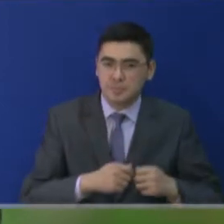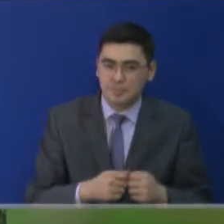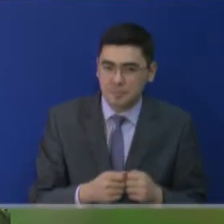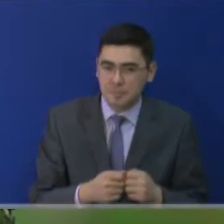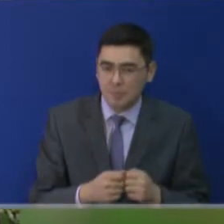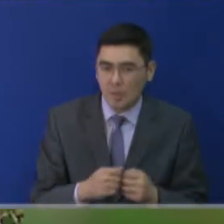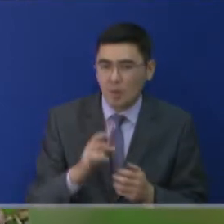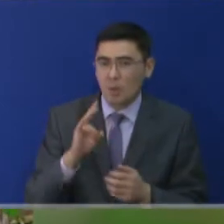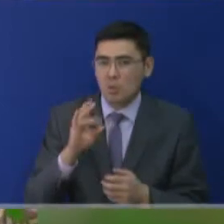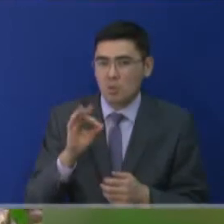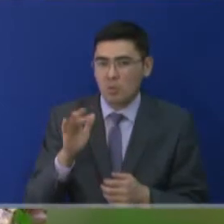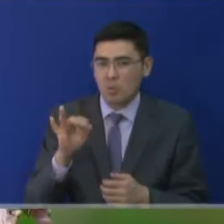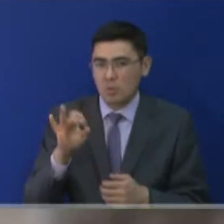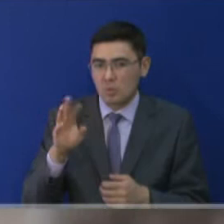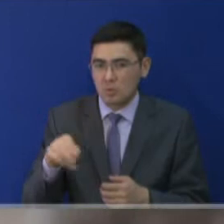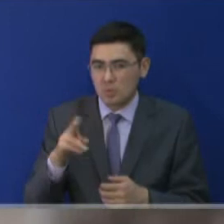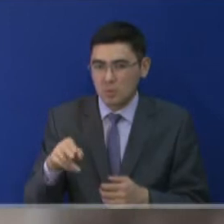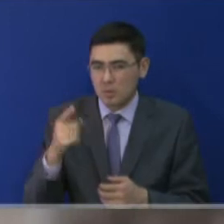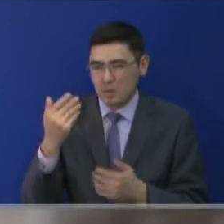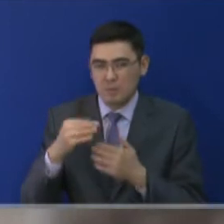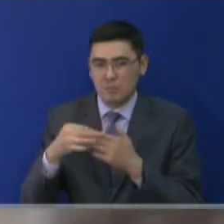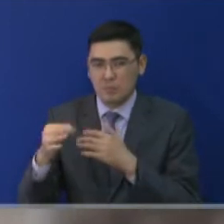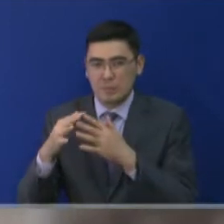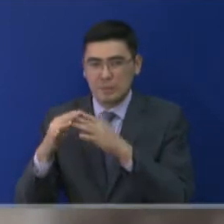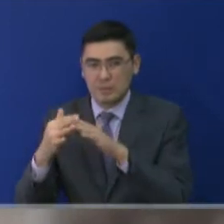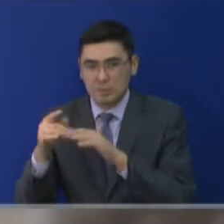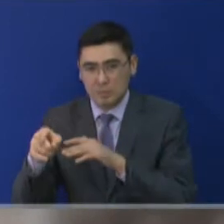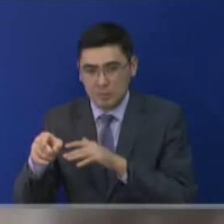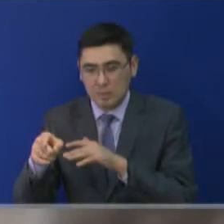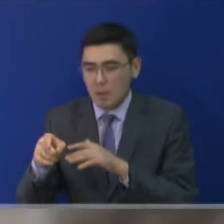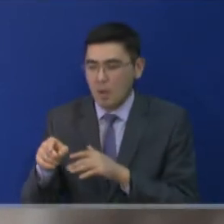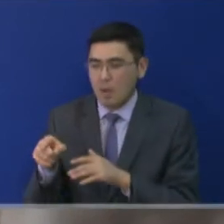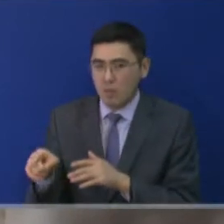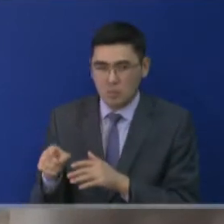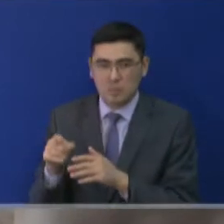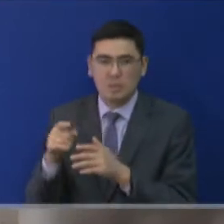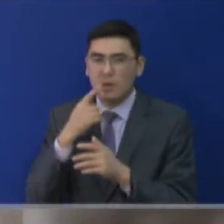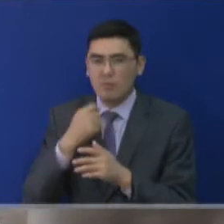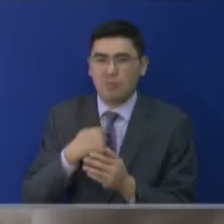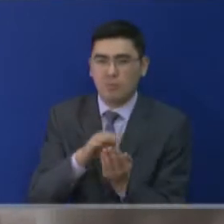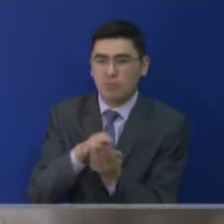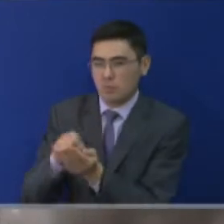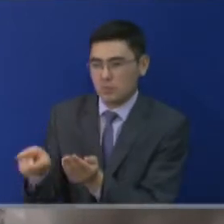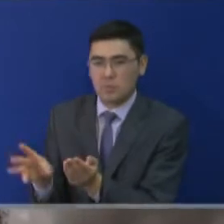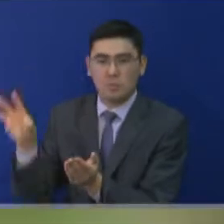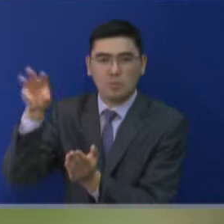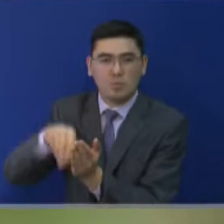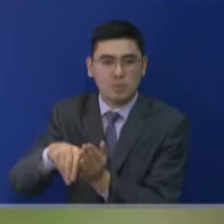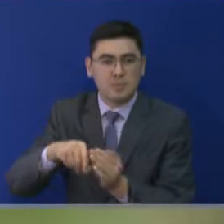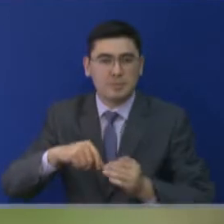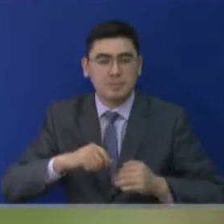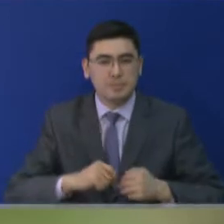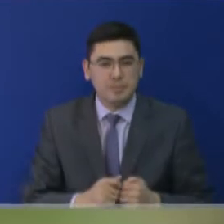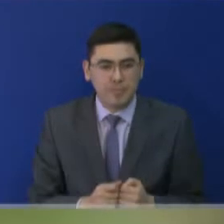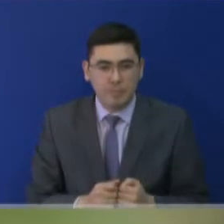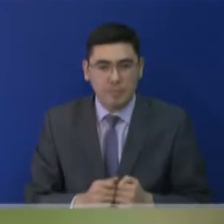сүйегі Новгород облысының Мясной Бор ауылындағы әскери мемориалды бауырластар зиратына жерленгені белгілі болды. Біз туыстарына оның